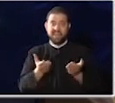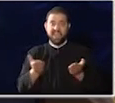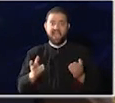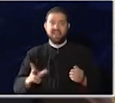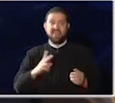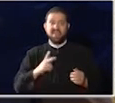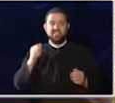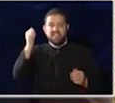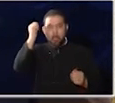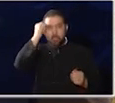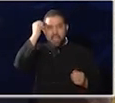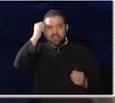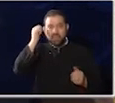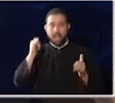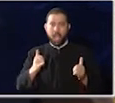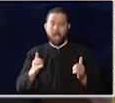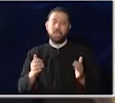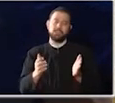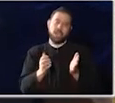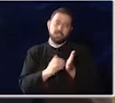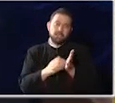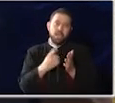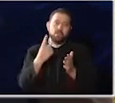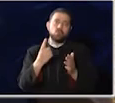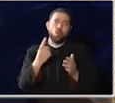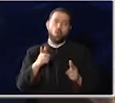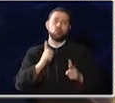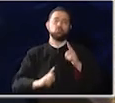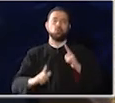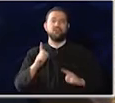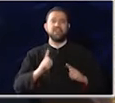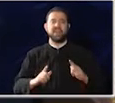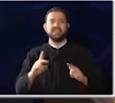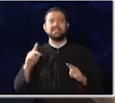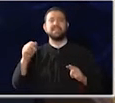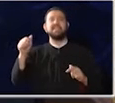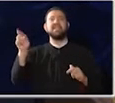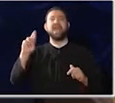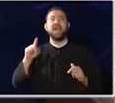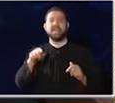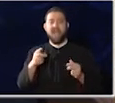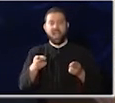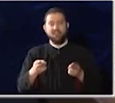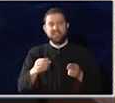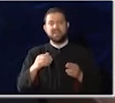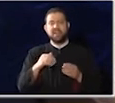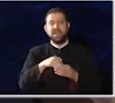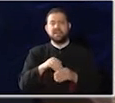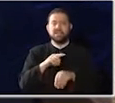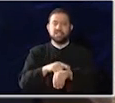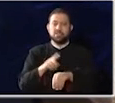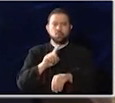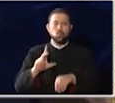Deci asta presupune un efort, presupune o suferință, dar ea vine pe parcurs, nu